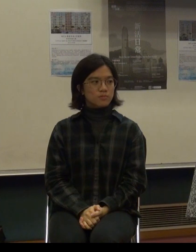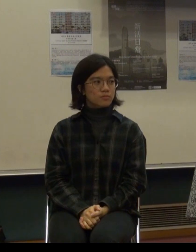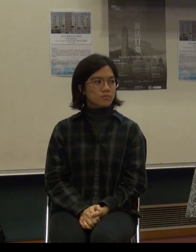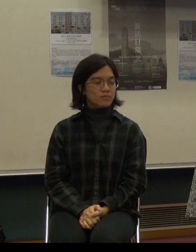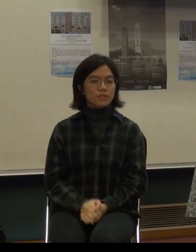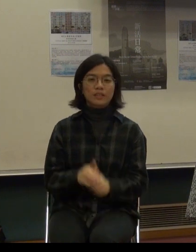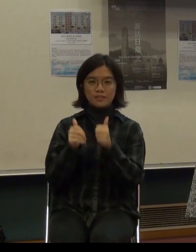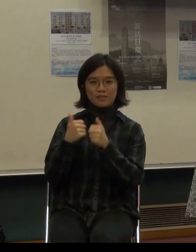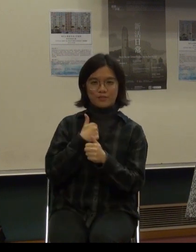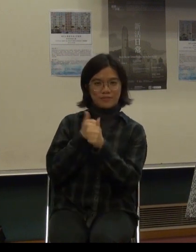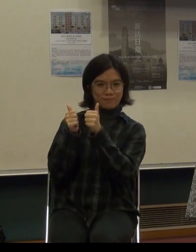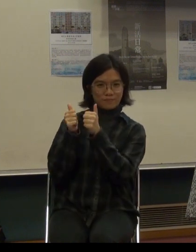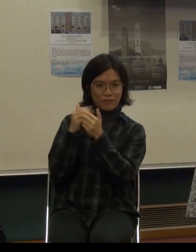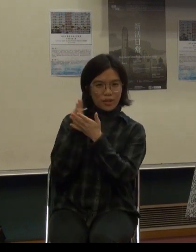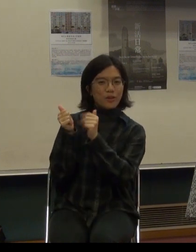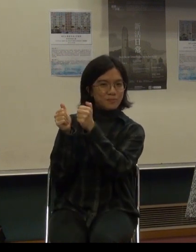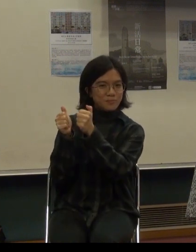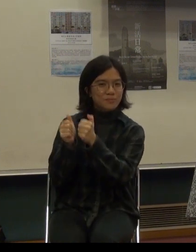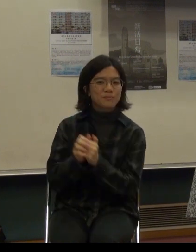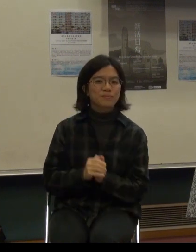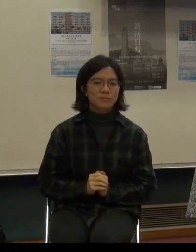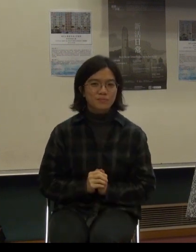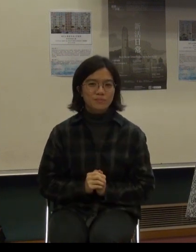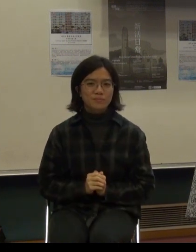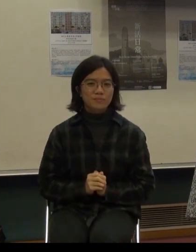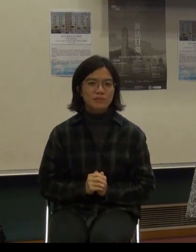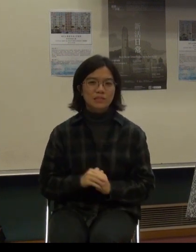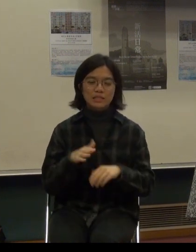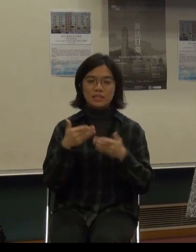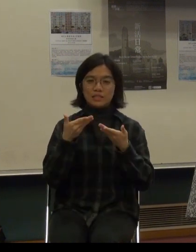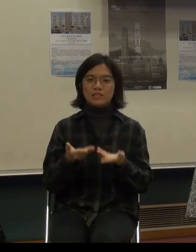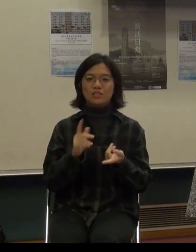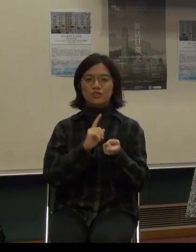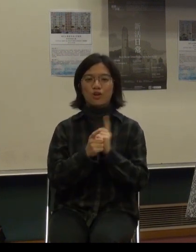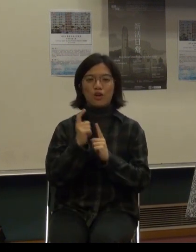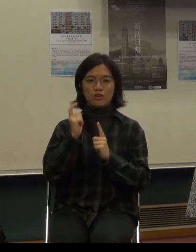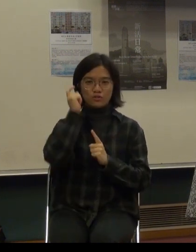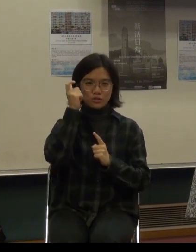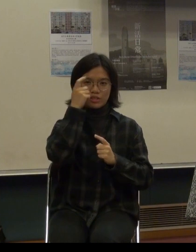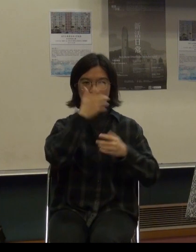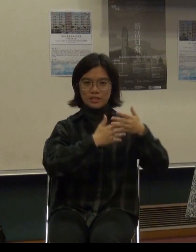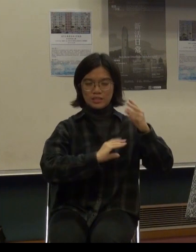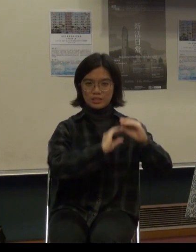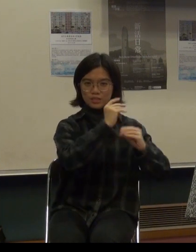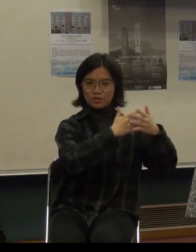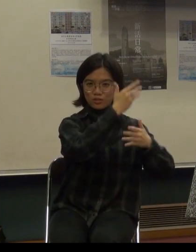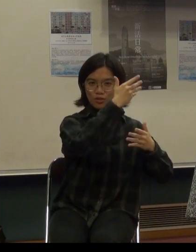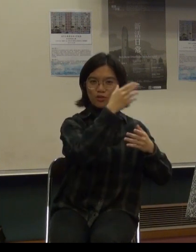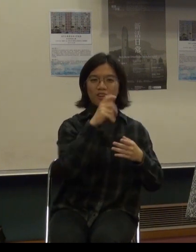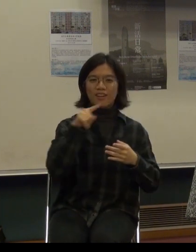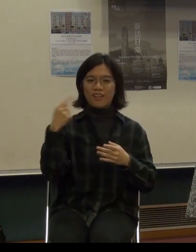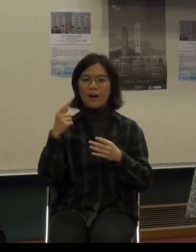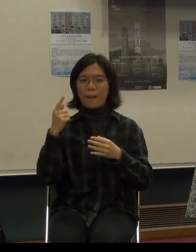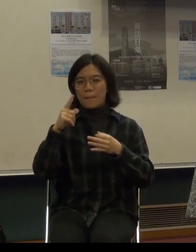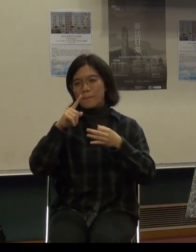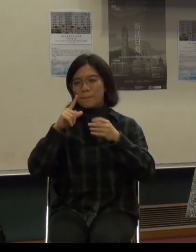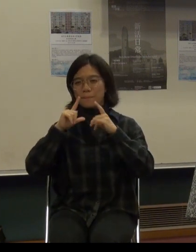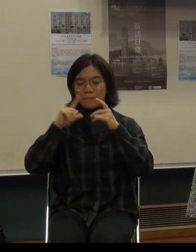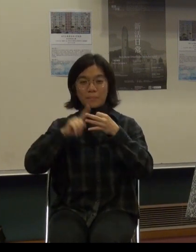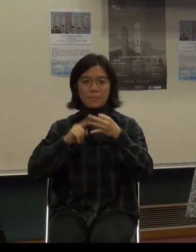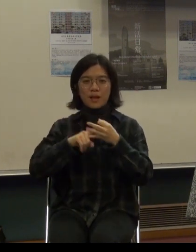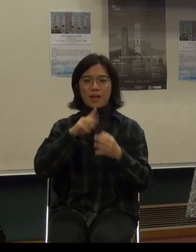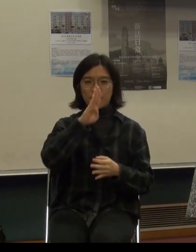多謝徐教授。咁咧就呢個現代主義建築同埋包豪斯咧，都係著